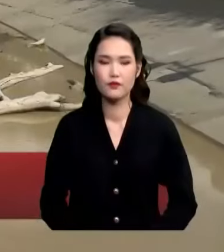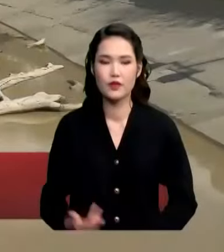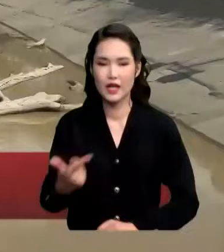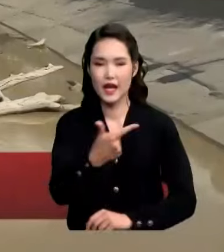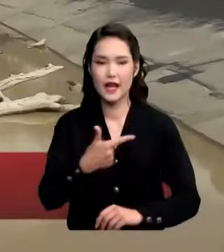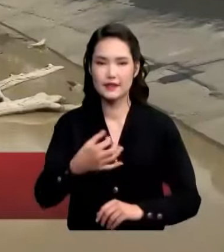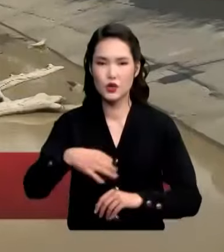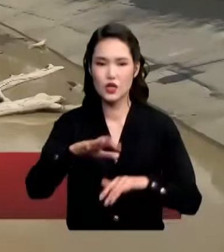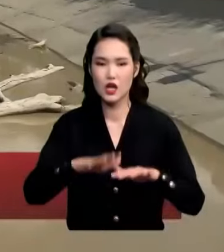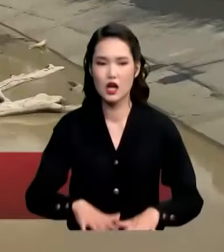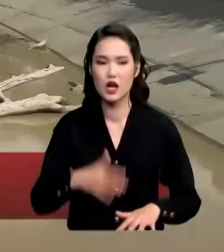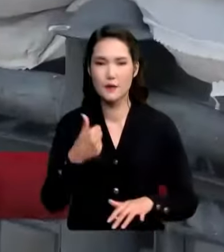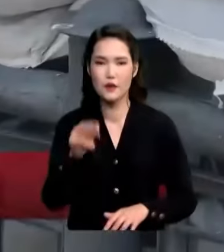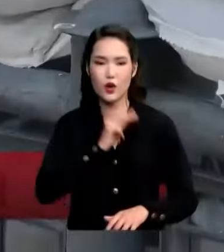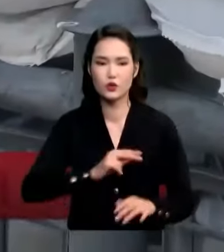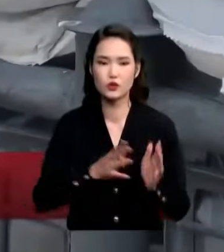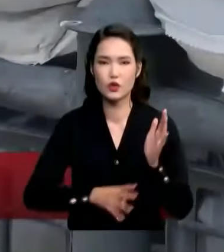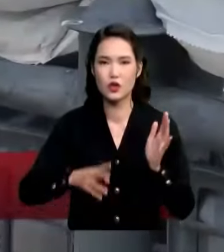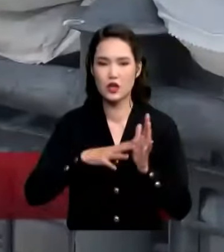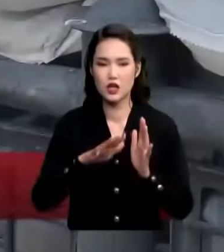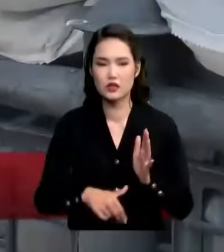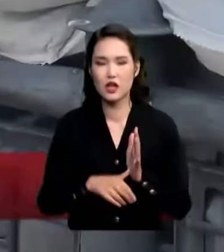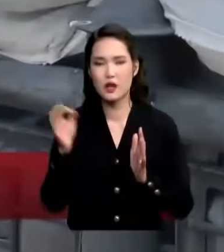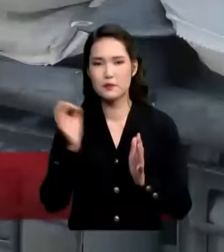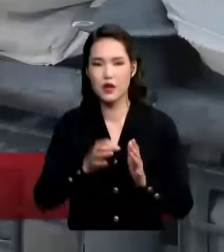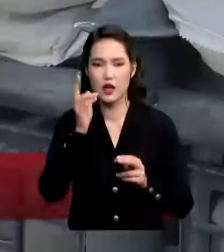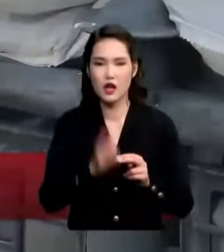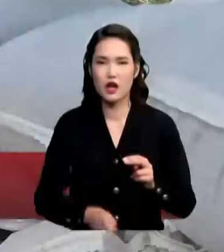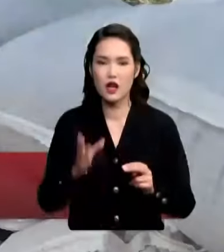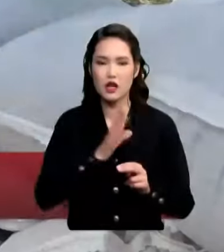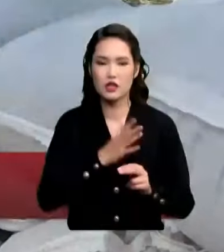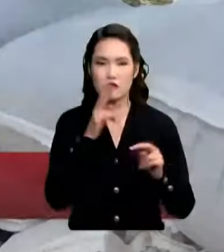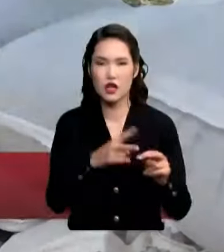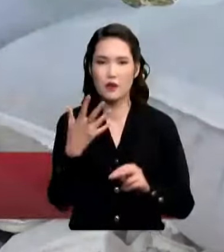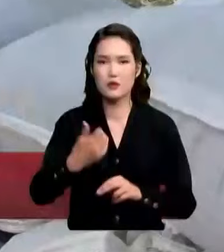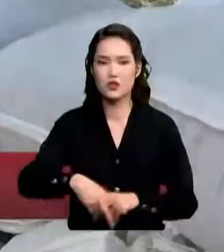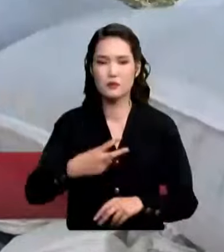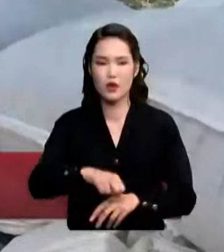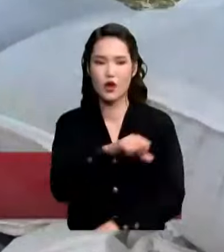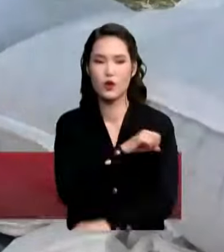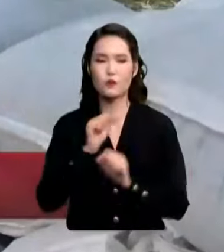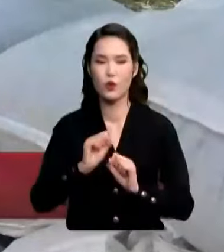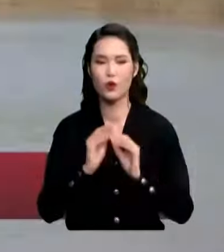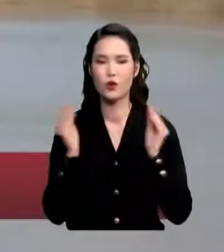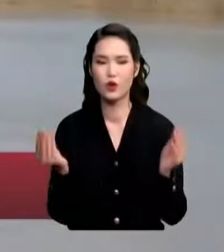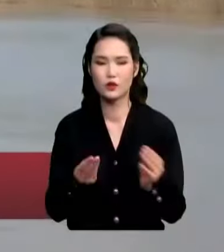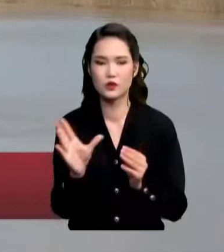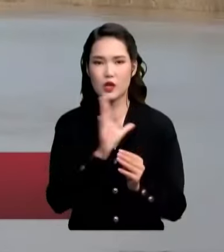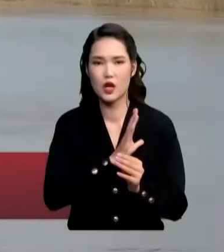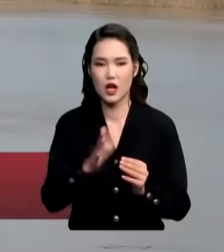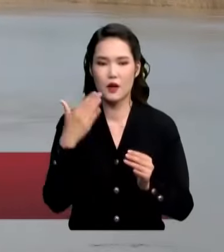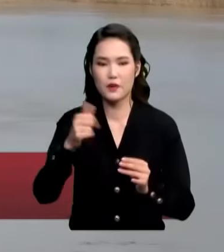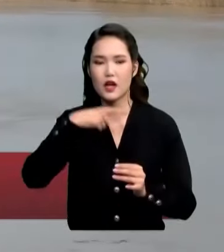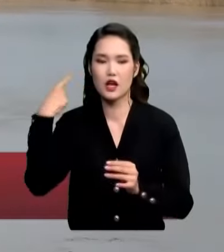Атырау облысында жаға бекіту жұмысының 99-да 6% аяқталды. Бас аяғы 522 шақырым бөгет соғылды. Биліктегілер